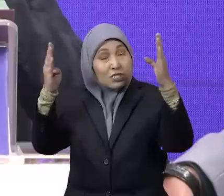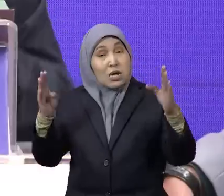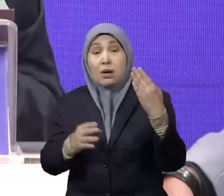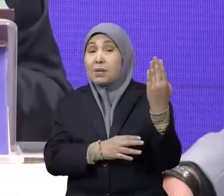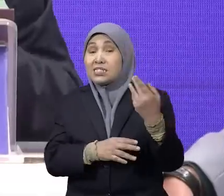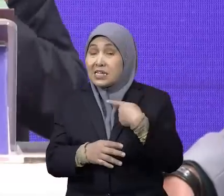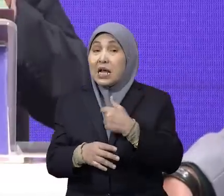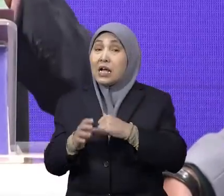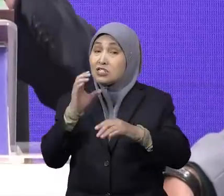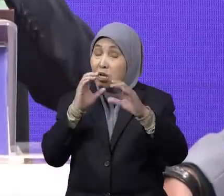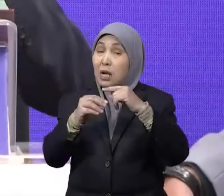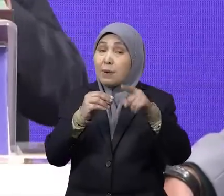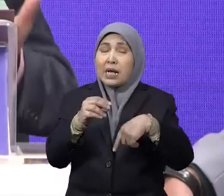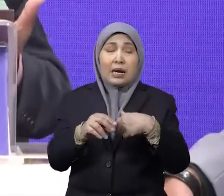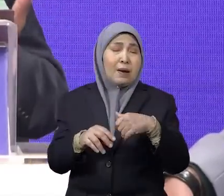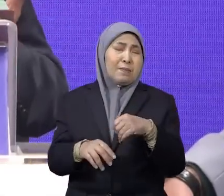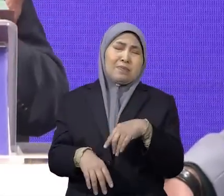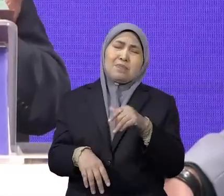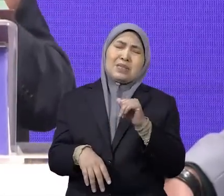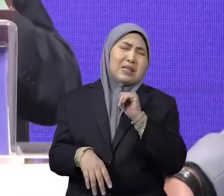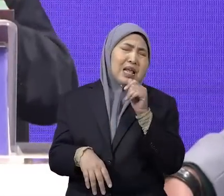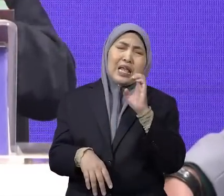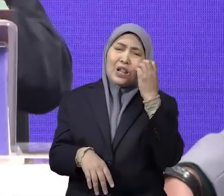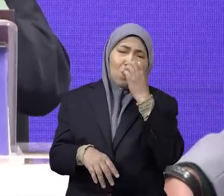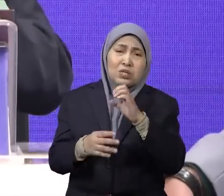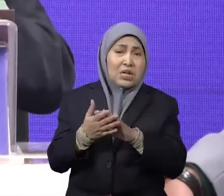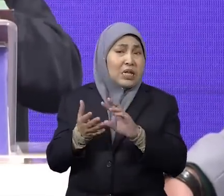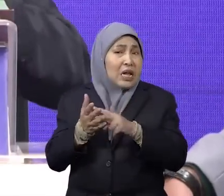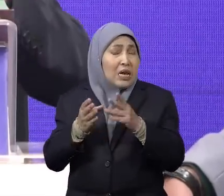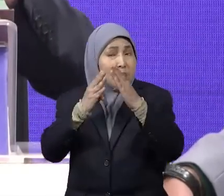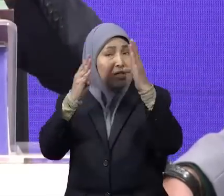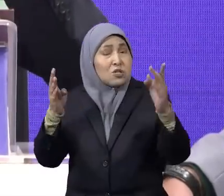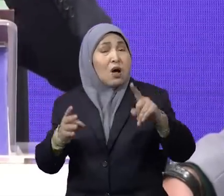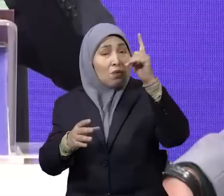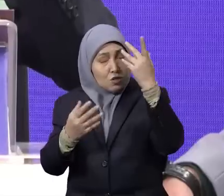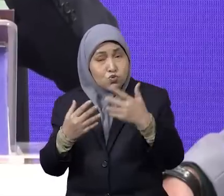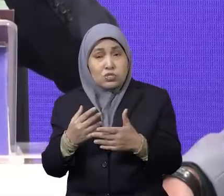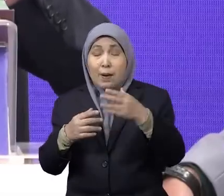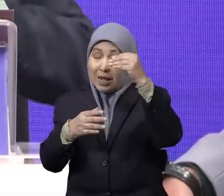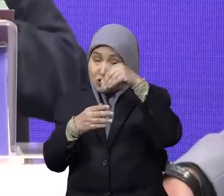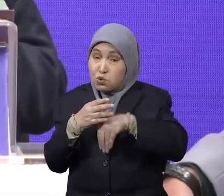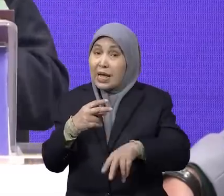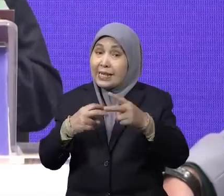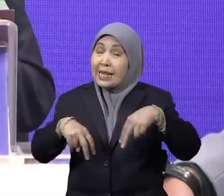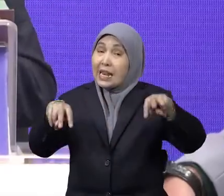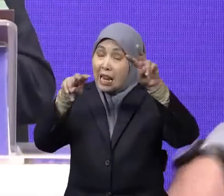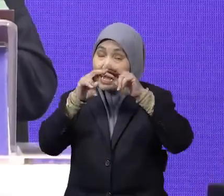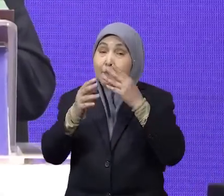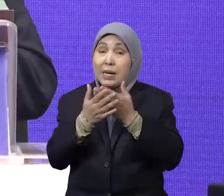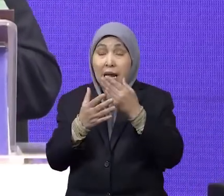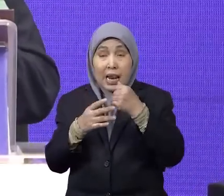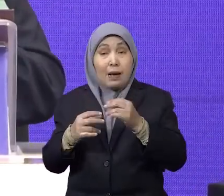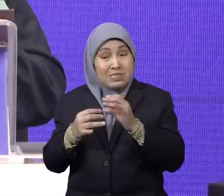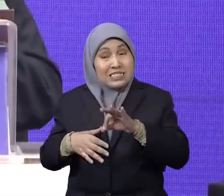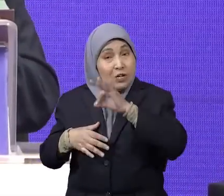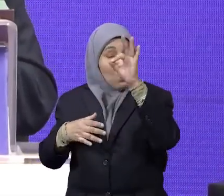pada kebiasaannya kita akan cakap perkara yang bukan-bukan. Tetapi salah satu tanda kebesaran, Allah Ta'ala telah menyerapkan nilai yang baik dalam jiwa